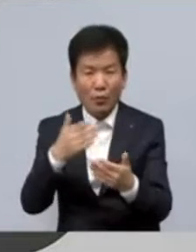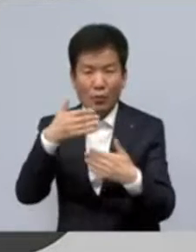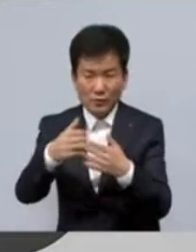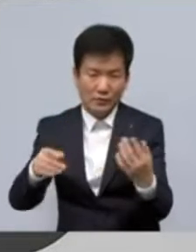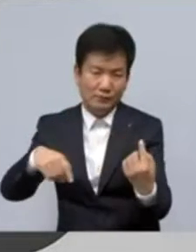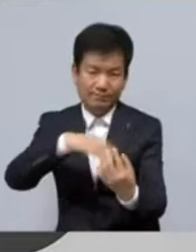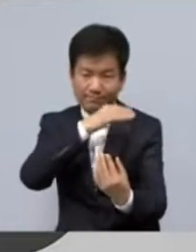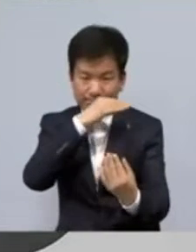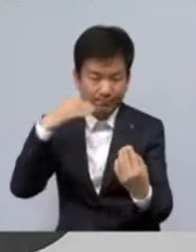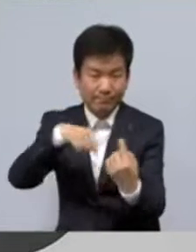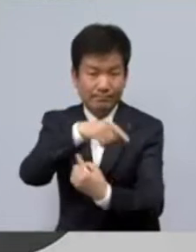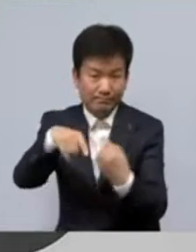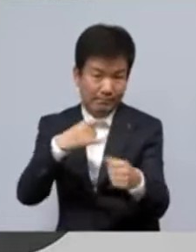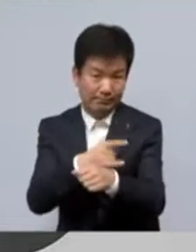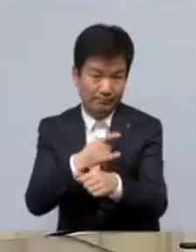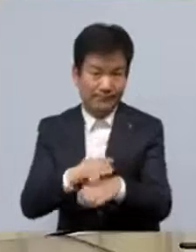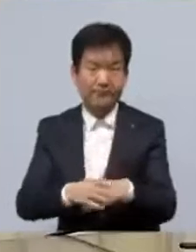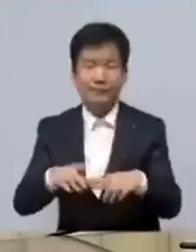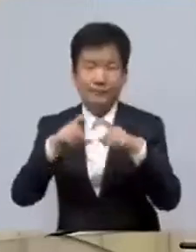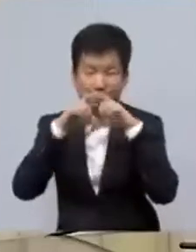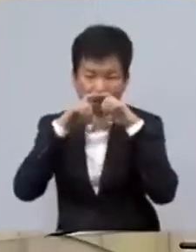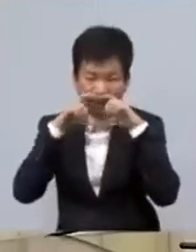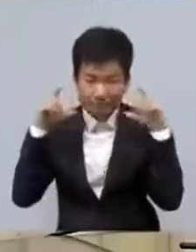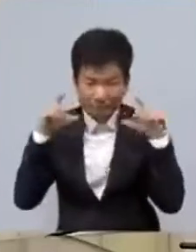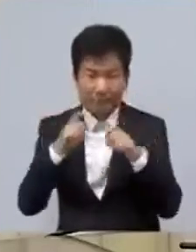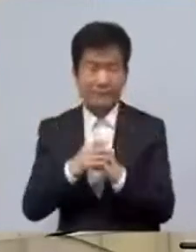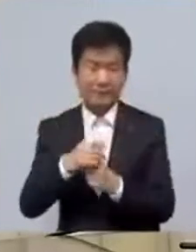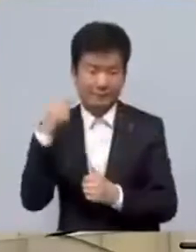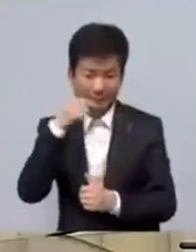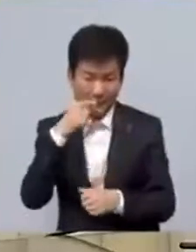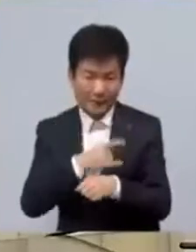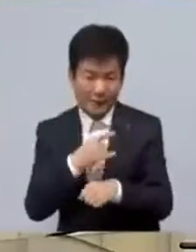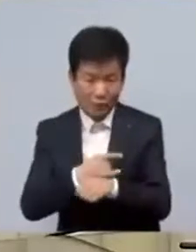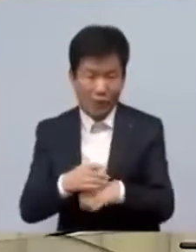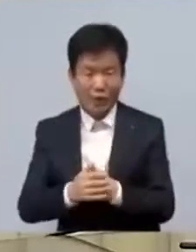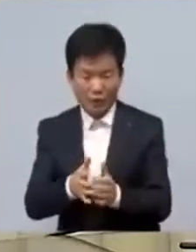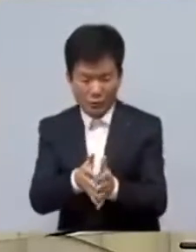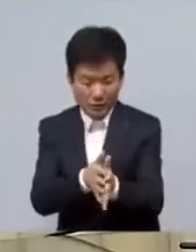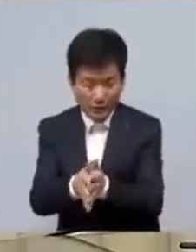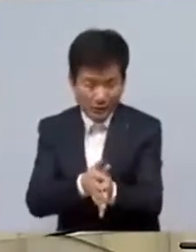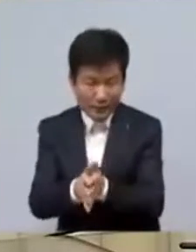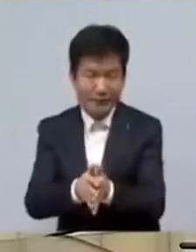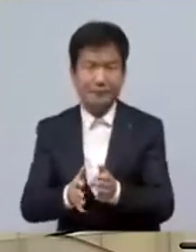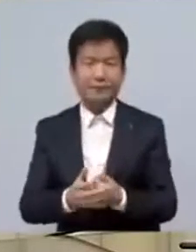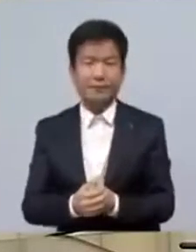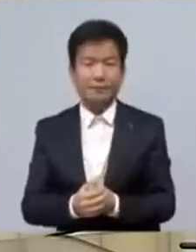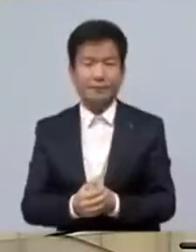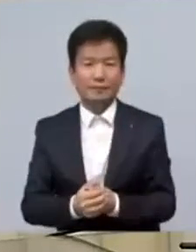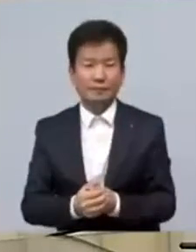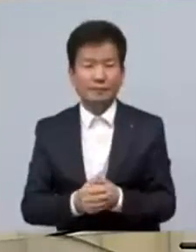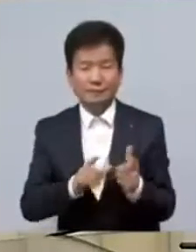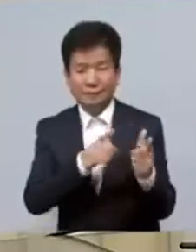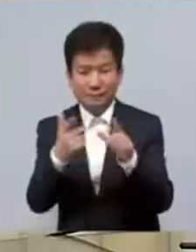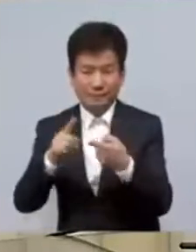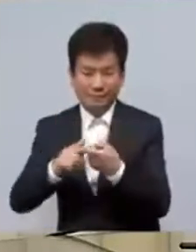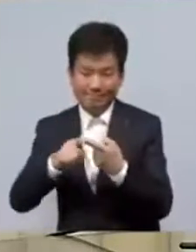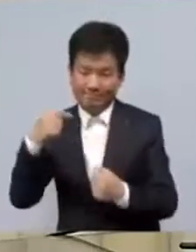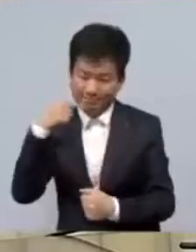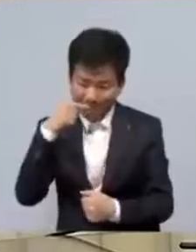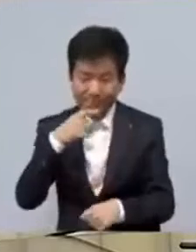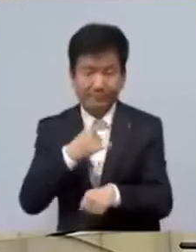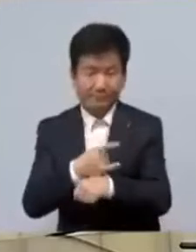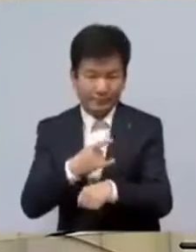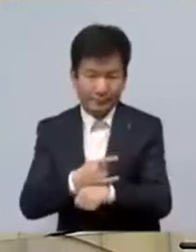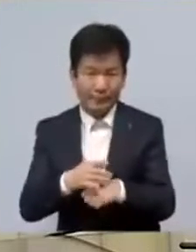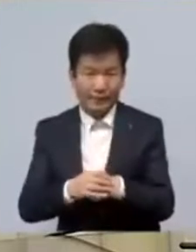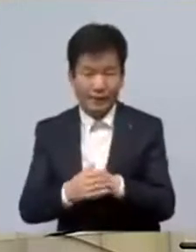운영하기로 했습니다 마스크 쓰기 철저히 하고 학생들 모순 소독이 라든지 뭐 이런 부분들 철저히 하면서